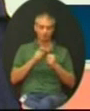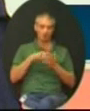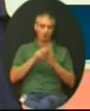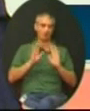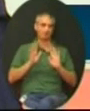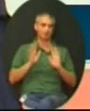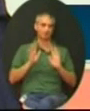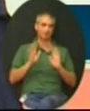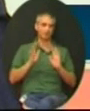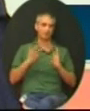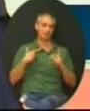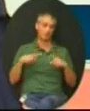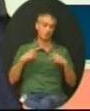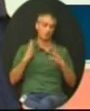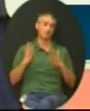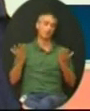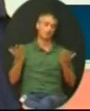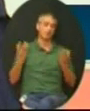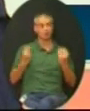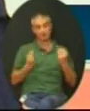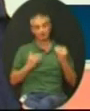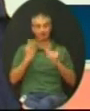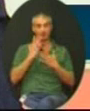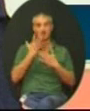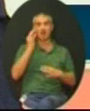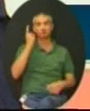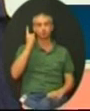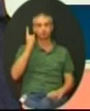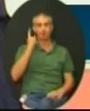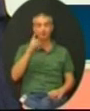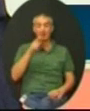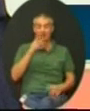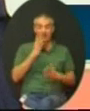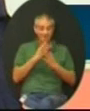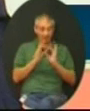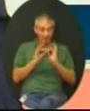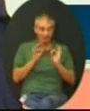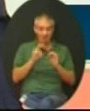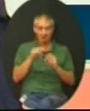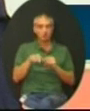אותו. אנחנו חיים ככה, טוב או פחות, 50 שנה, הנגיעה,